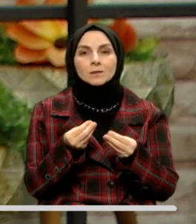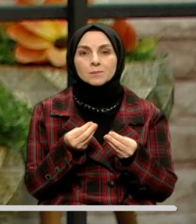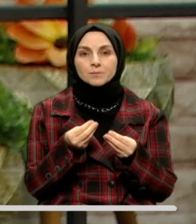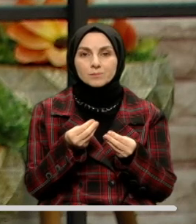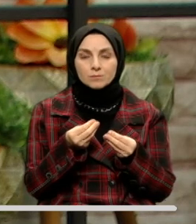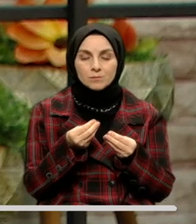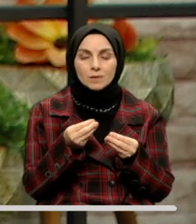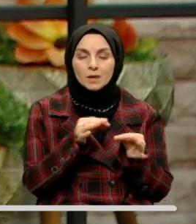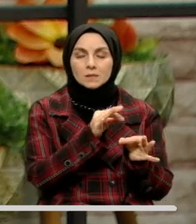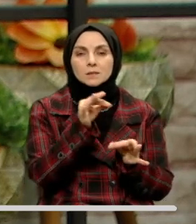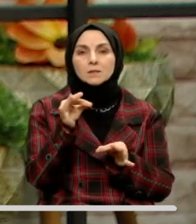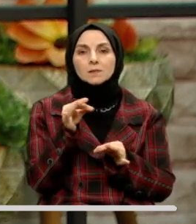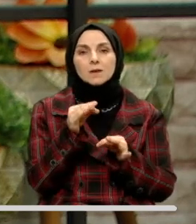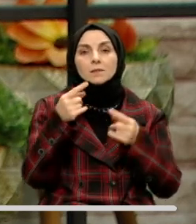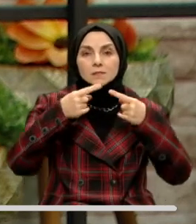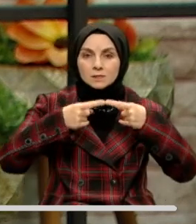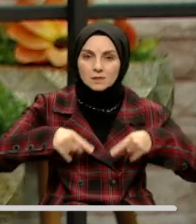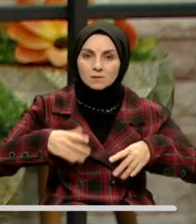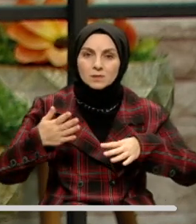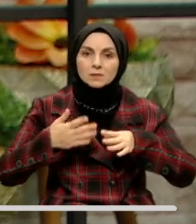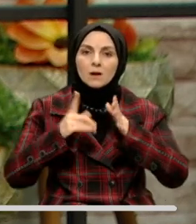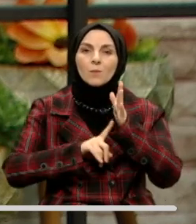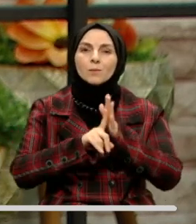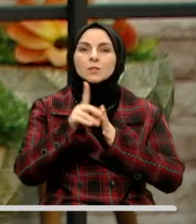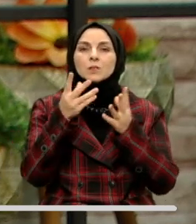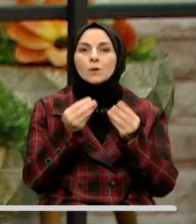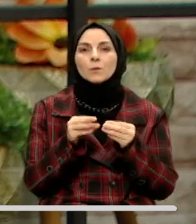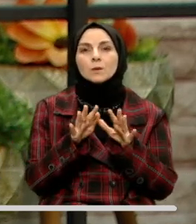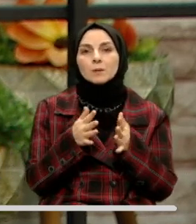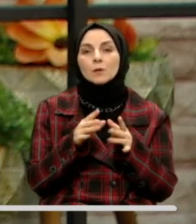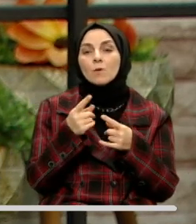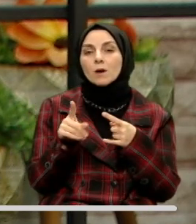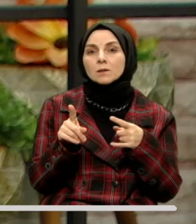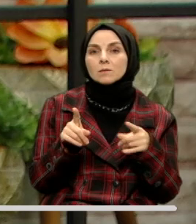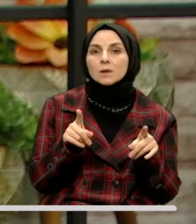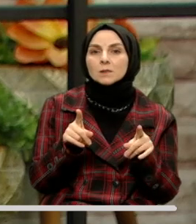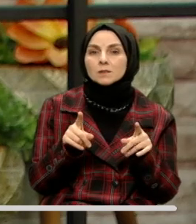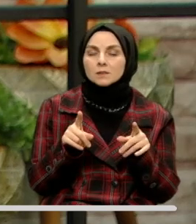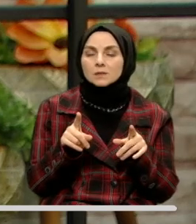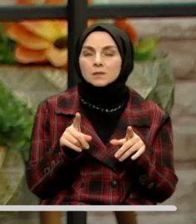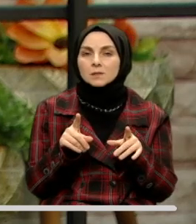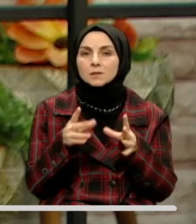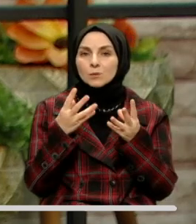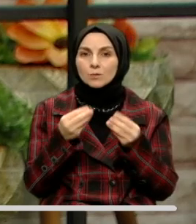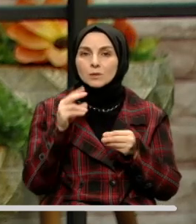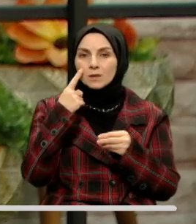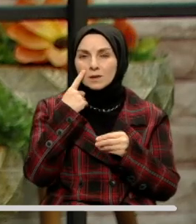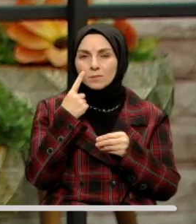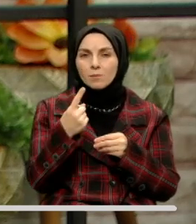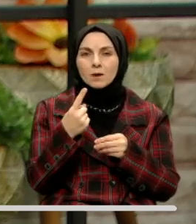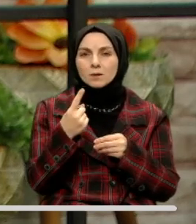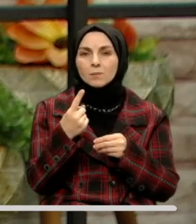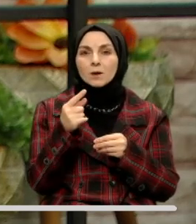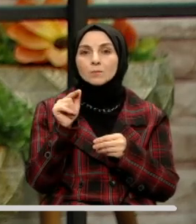ama arkasını çevirmek, önünü çevirmek, farklı açılardan bakabilme becerisi. Bu biraz kritik analitik becerisiyle de